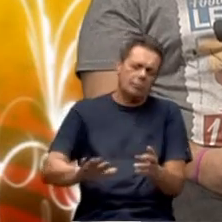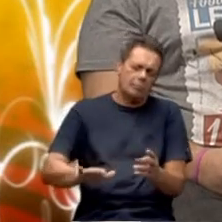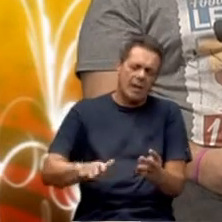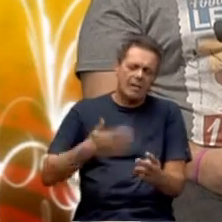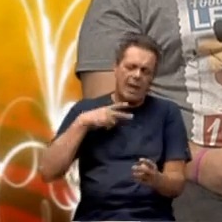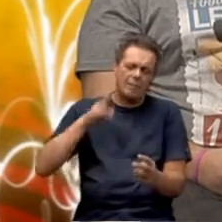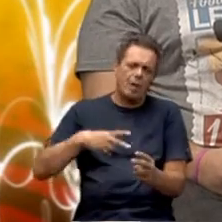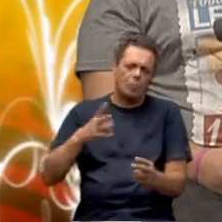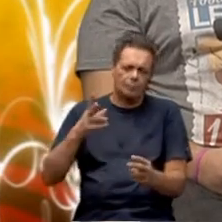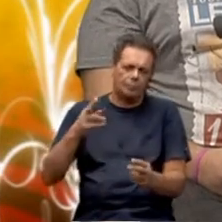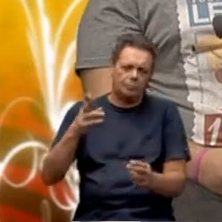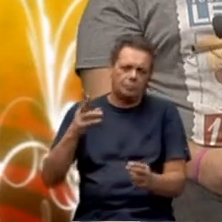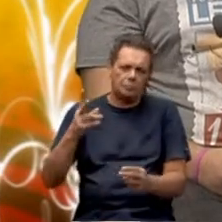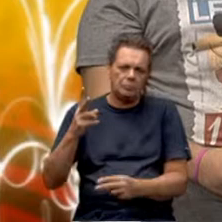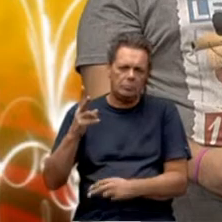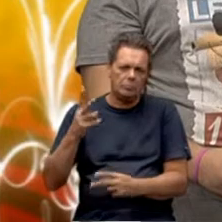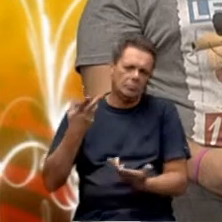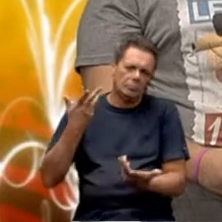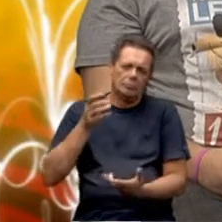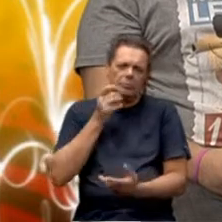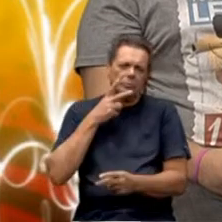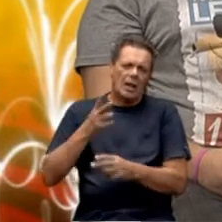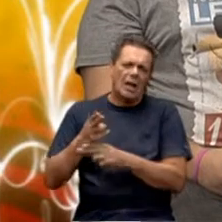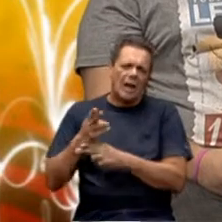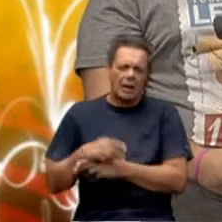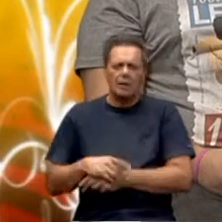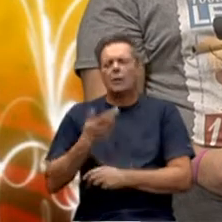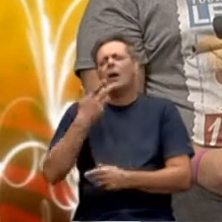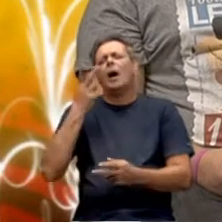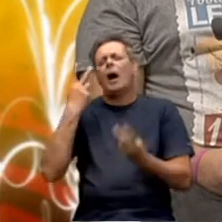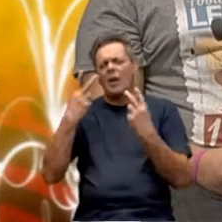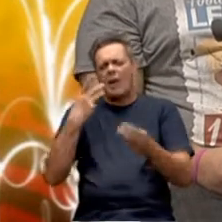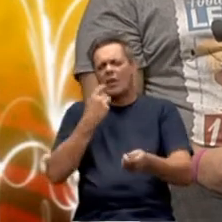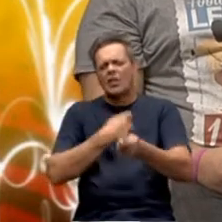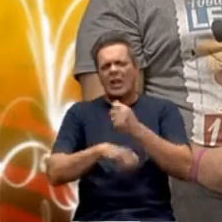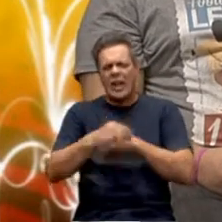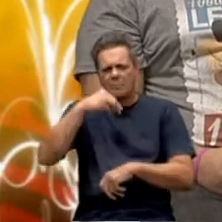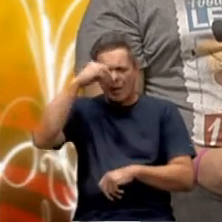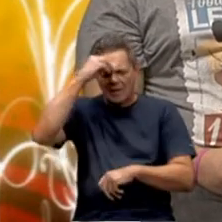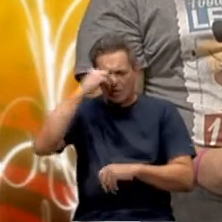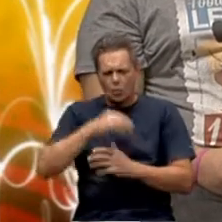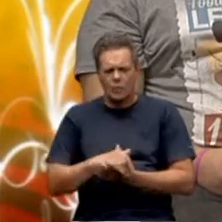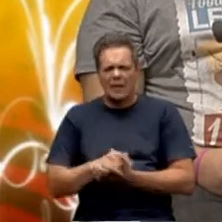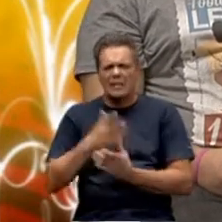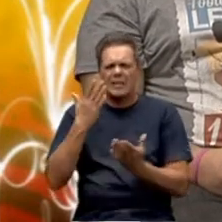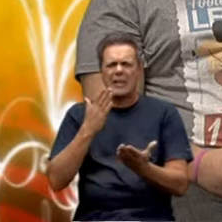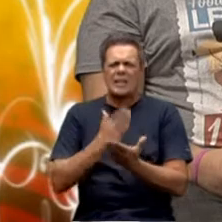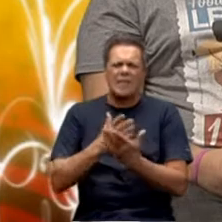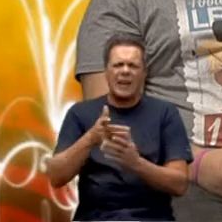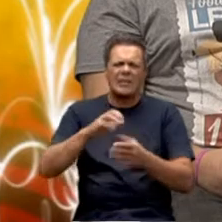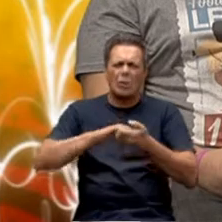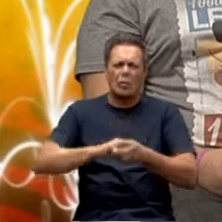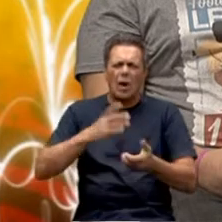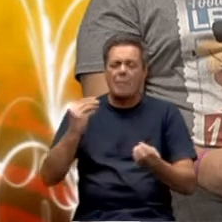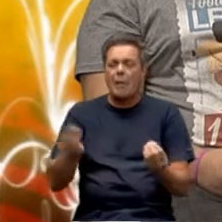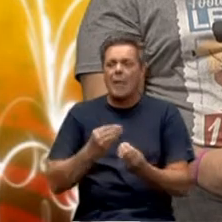je bitno razmijeniti iskustva, razmjena iskustva među nama, jer svaka ta udruga ima nešto novo. Naprimjer, oni